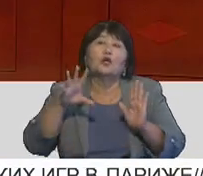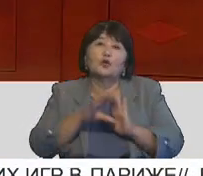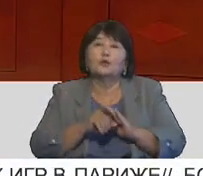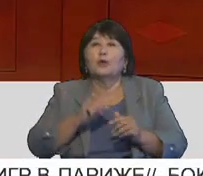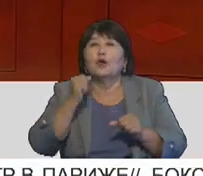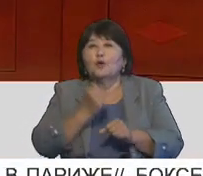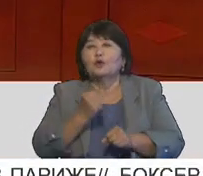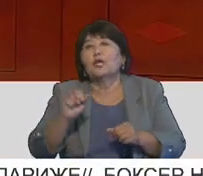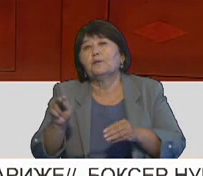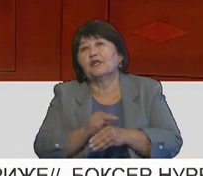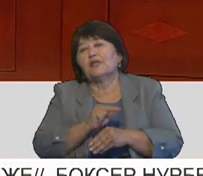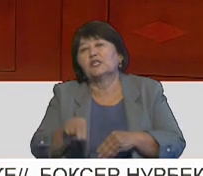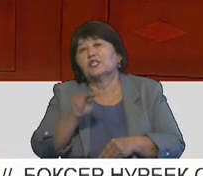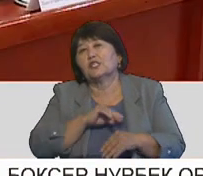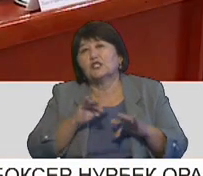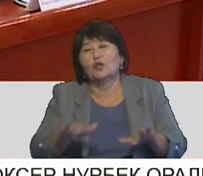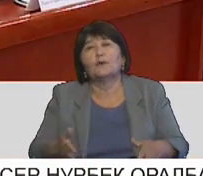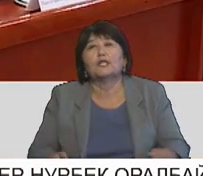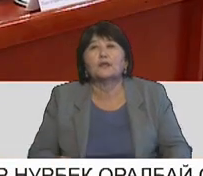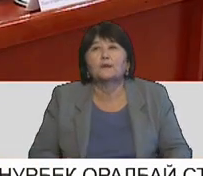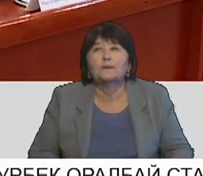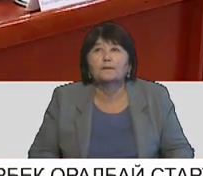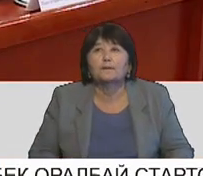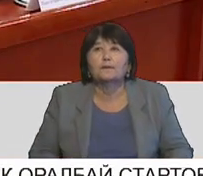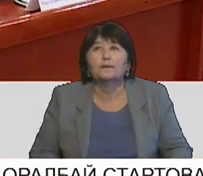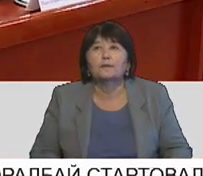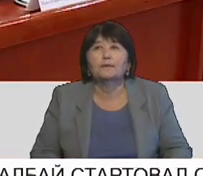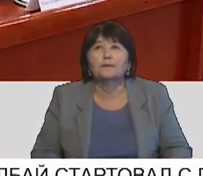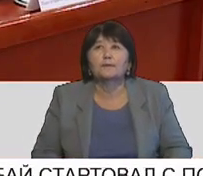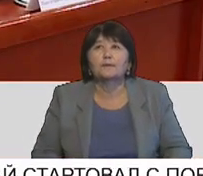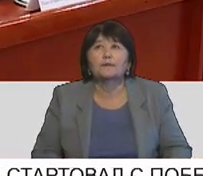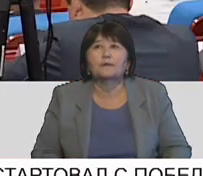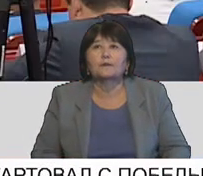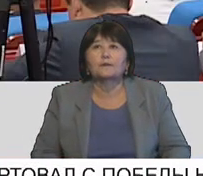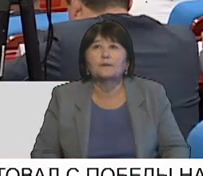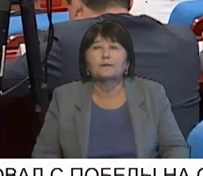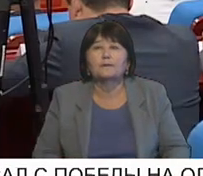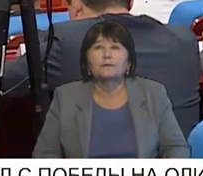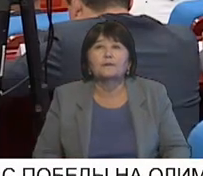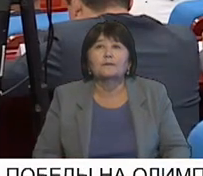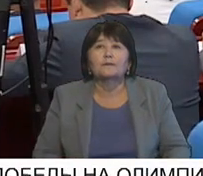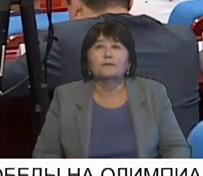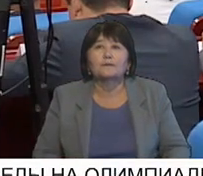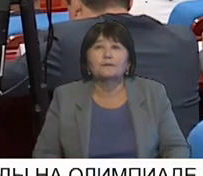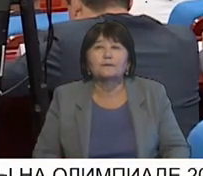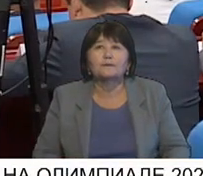усилить профилактические работы лемаева ржала Каба Ирки булан шо кимба ев телеканал Кызлар